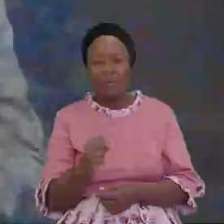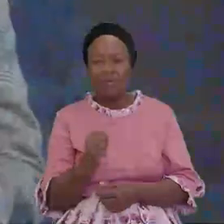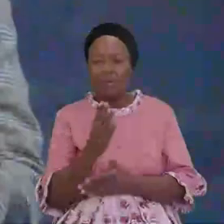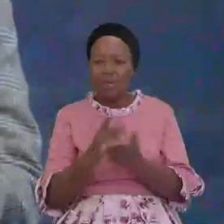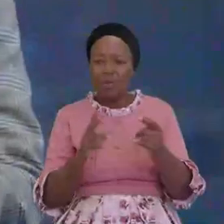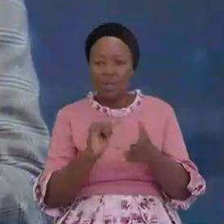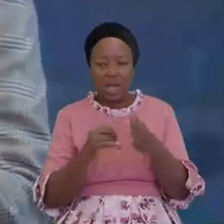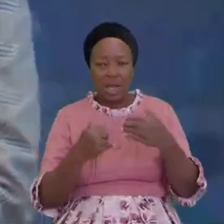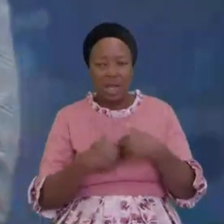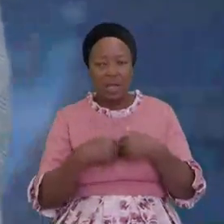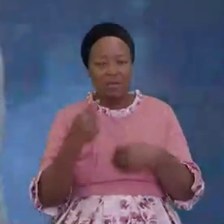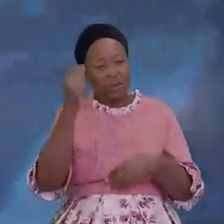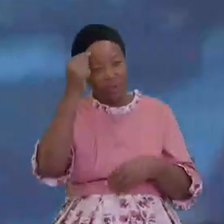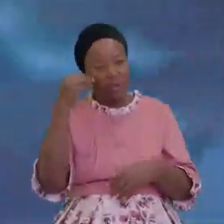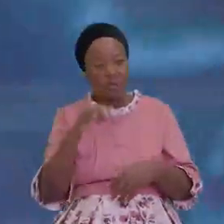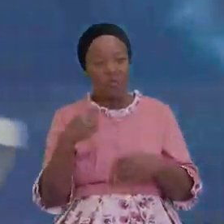présomptueux.